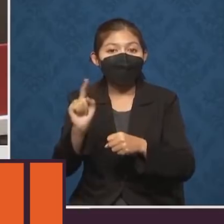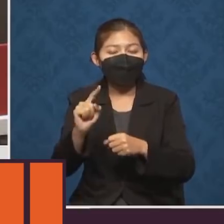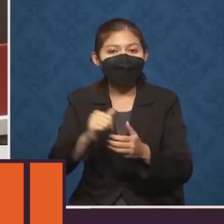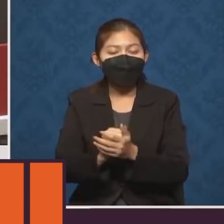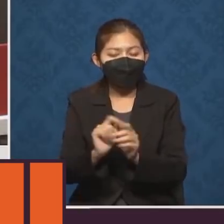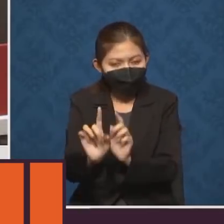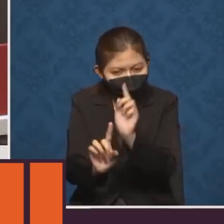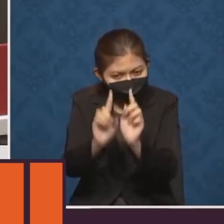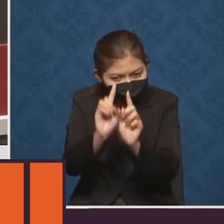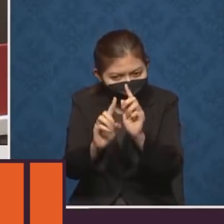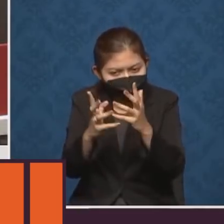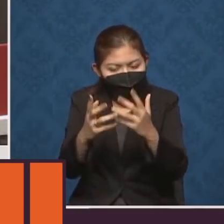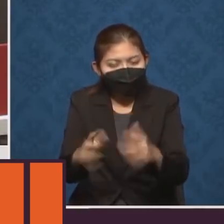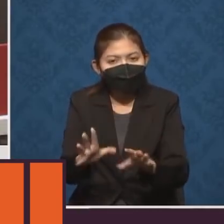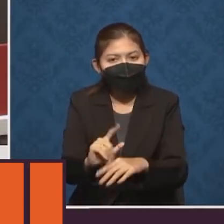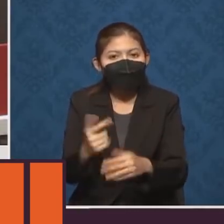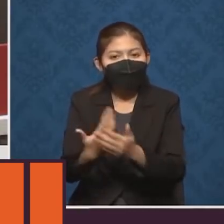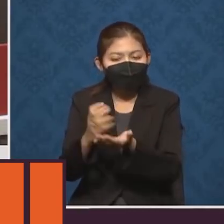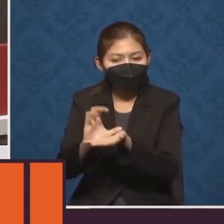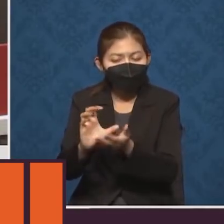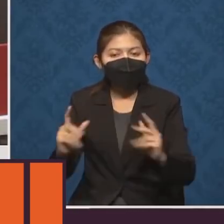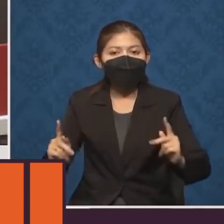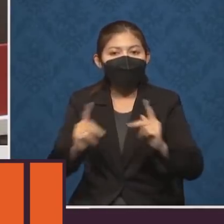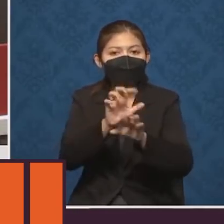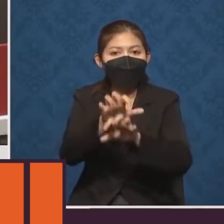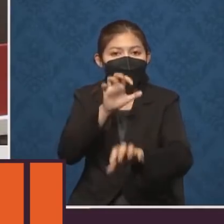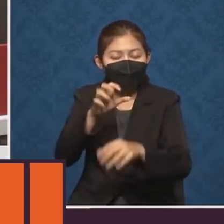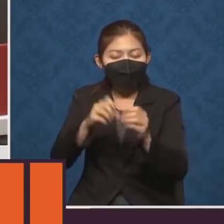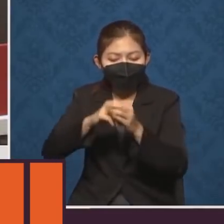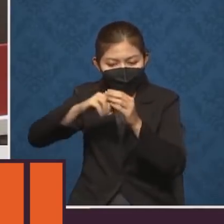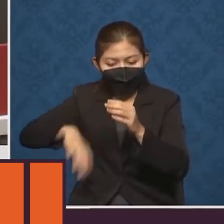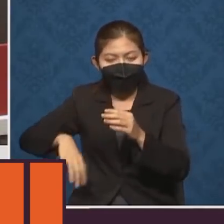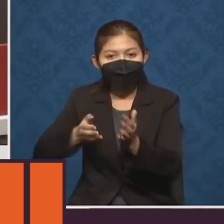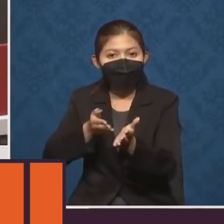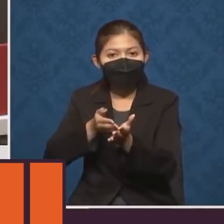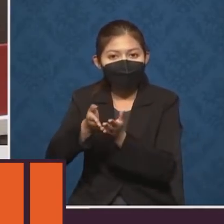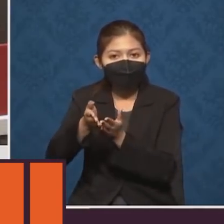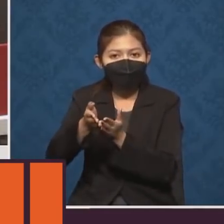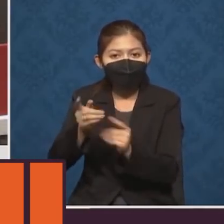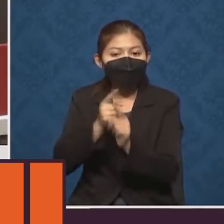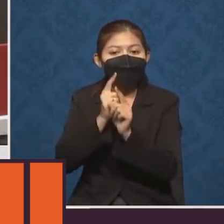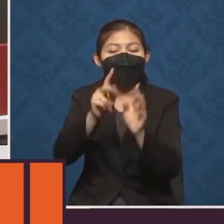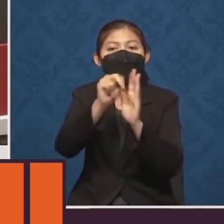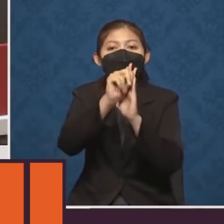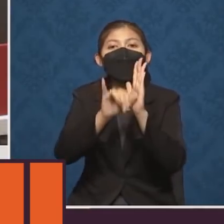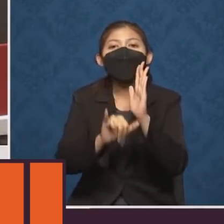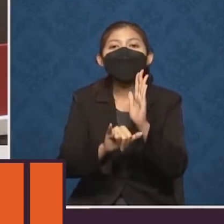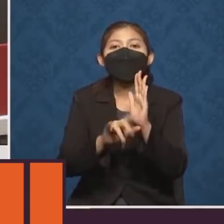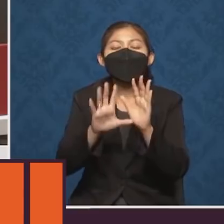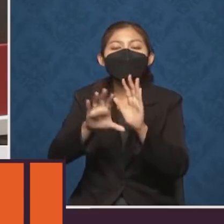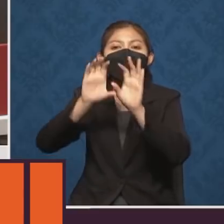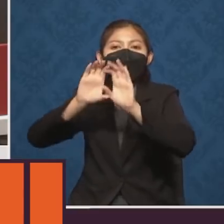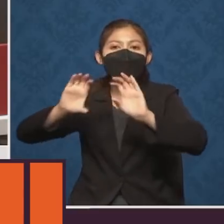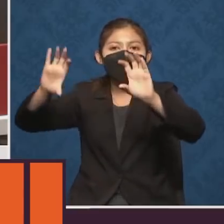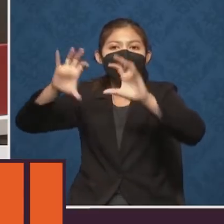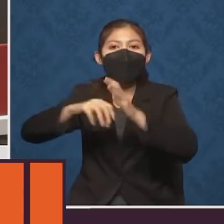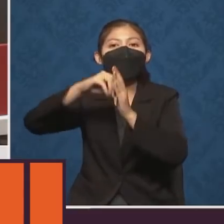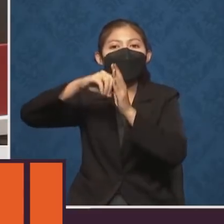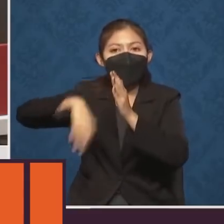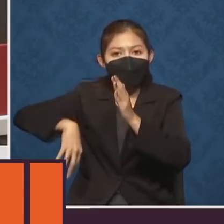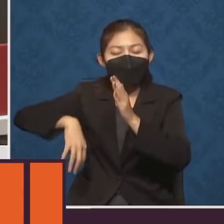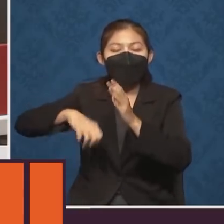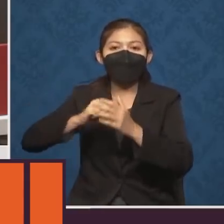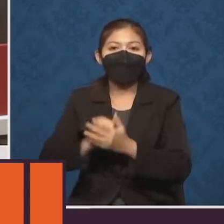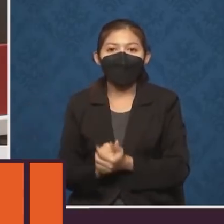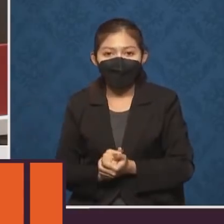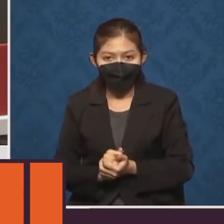ผลการประเมินนะครับเป็นกองทุนเดียวนะครับของกลาโหมที่ตกในด้านที่ 6ครับคือทำตามนโยบายรัฐถ้าทำตาม